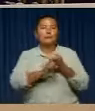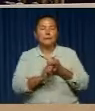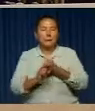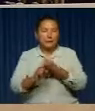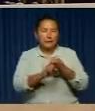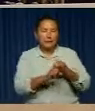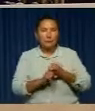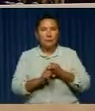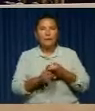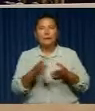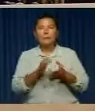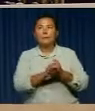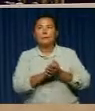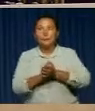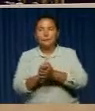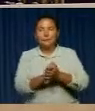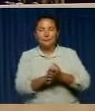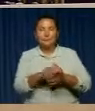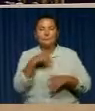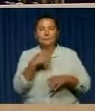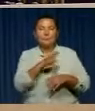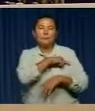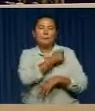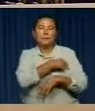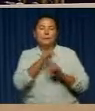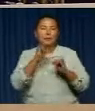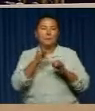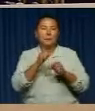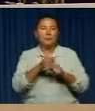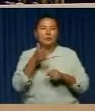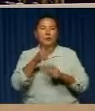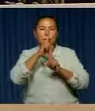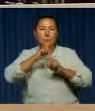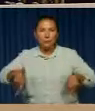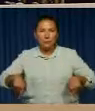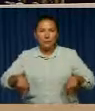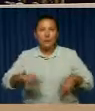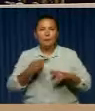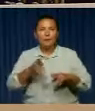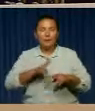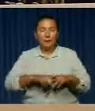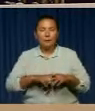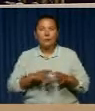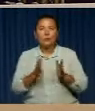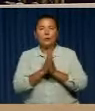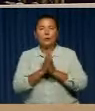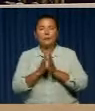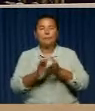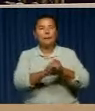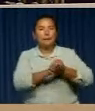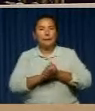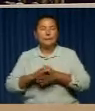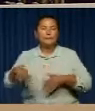жұмыс жүргізсек, бір-бірімізді медицинаны жамандаған сайын ол жақсы болмайды. Сондықтан мен шақырам бірлесіп жұмыс